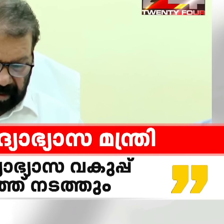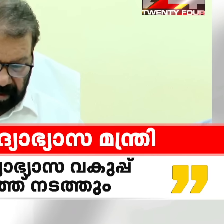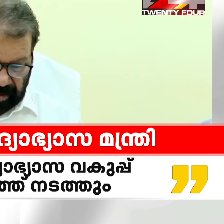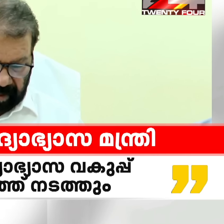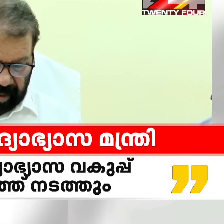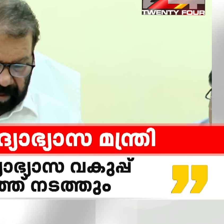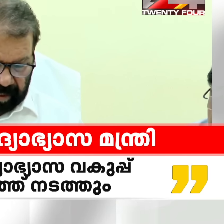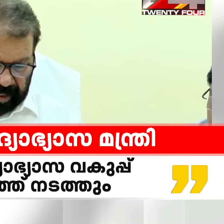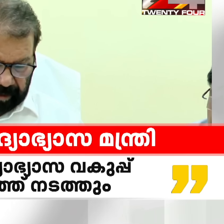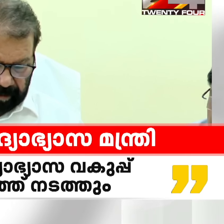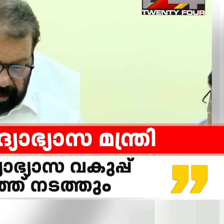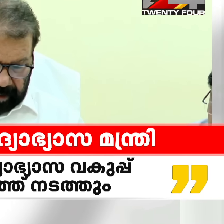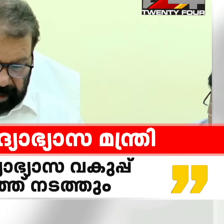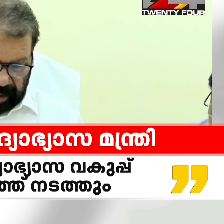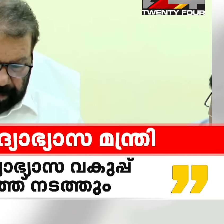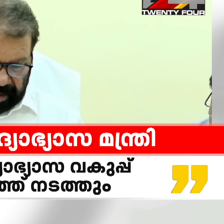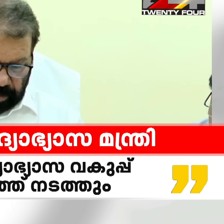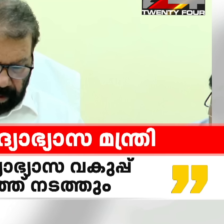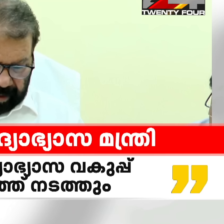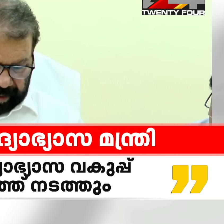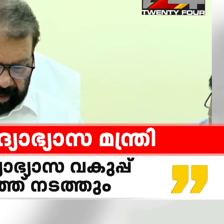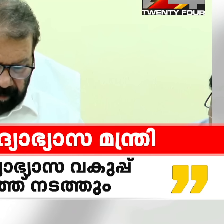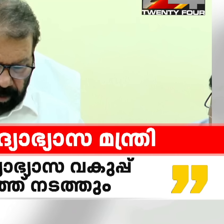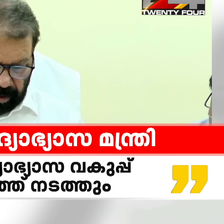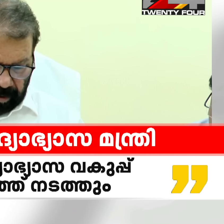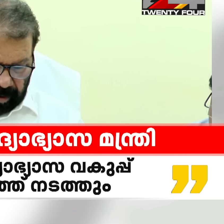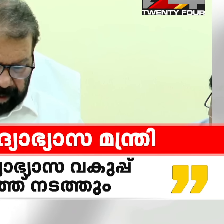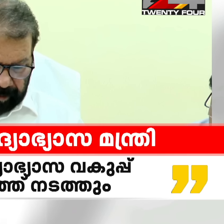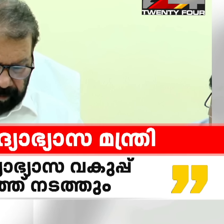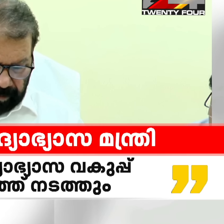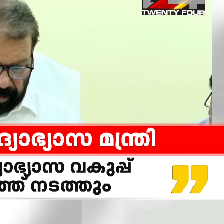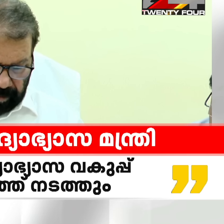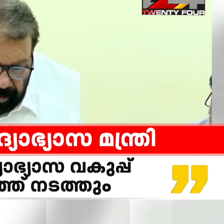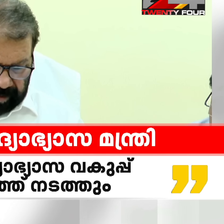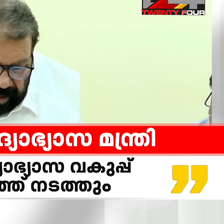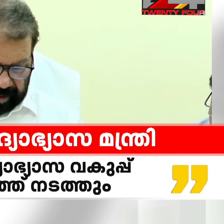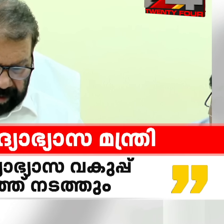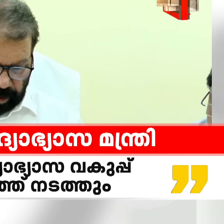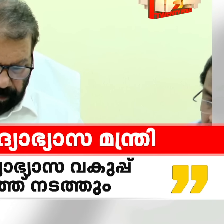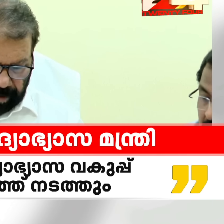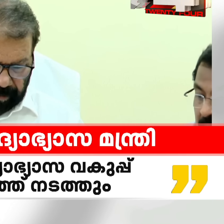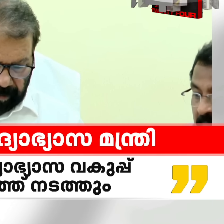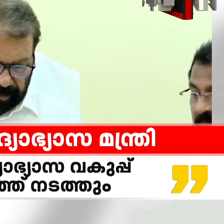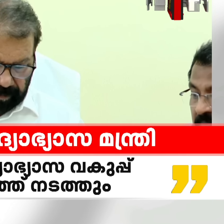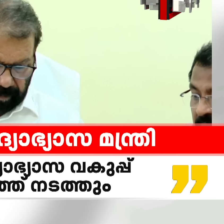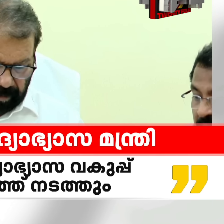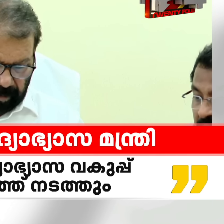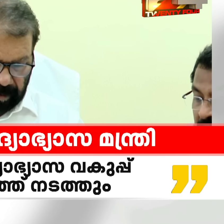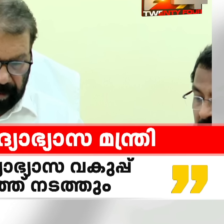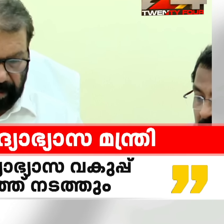GVHSS വെള്ളാർമലയിലെയും GLPS മുണ്ടക്കയിലെയും വിദ്യാർത്ഥികൾക്ക് യൂണിഫോം